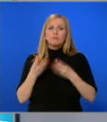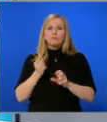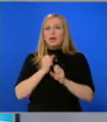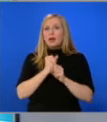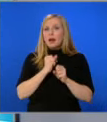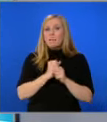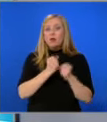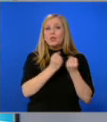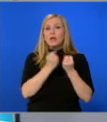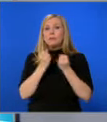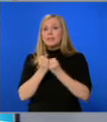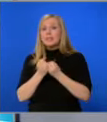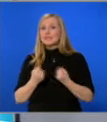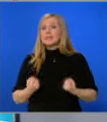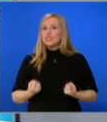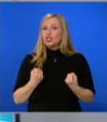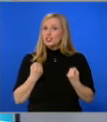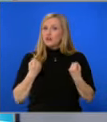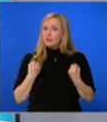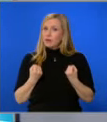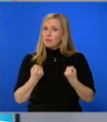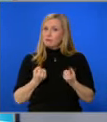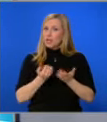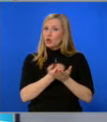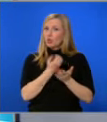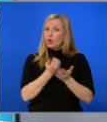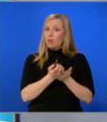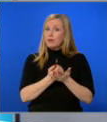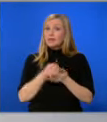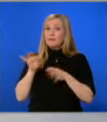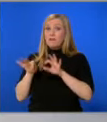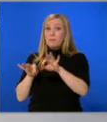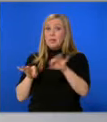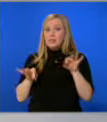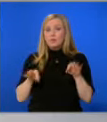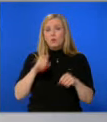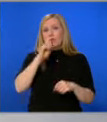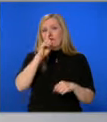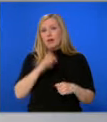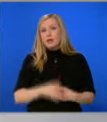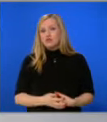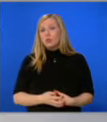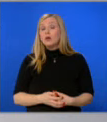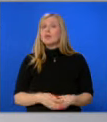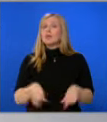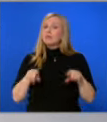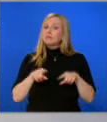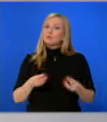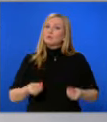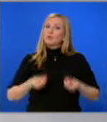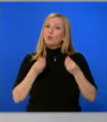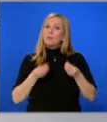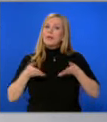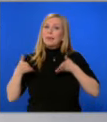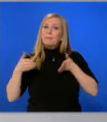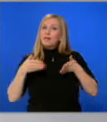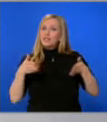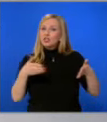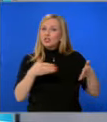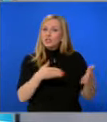работни места и ще съживи икономиката в населените места, което е изключително важно и съответно ще подобри инфраструктурата